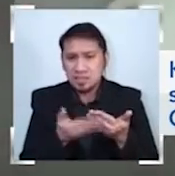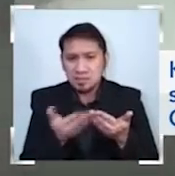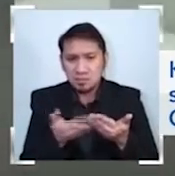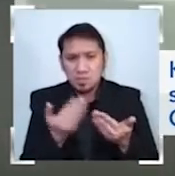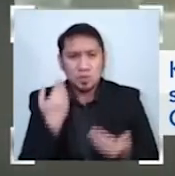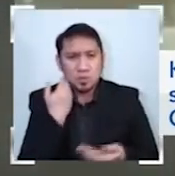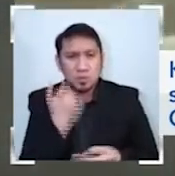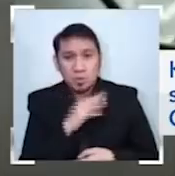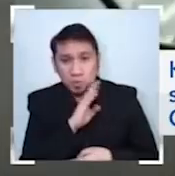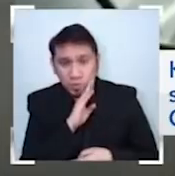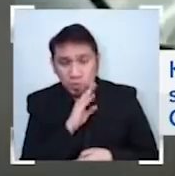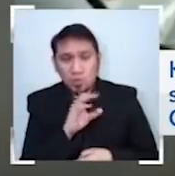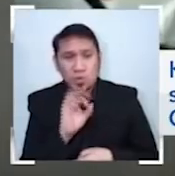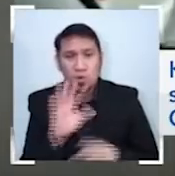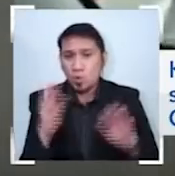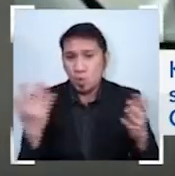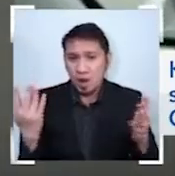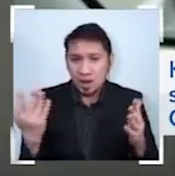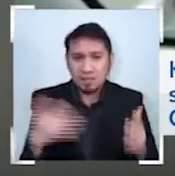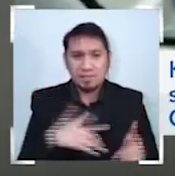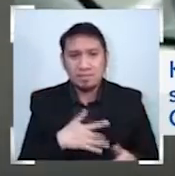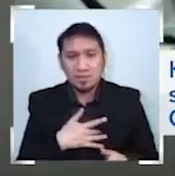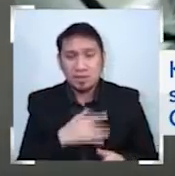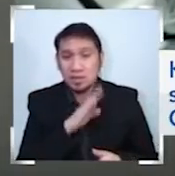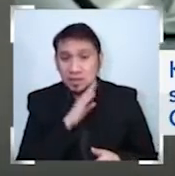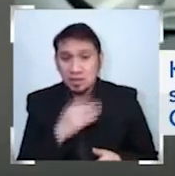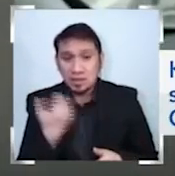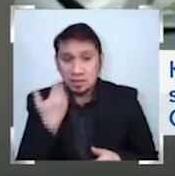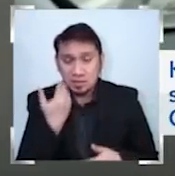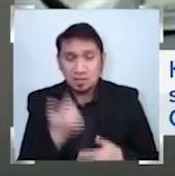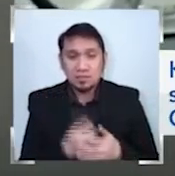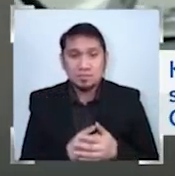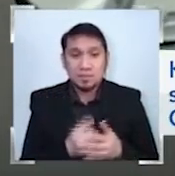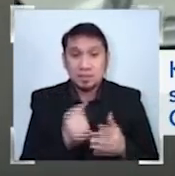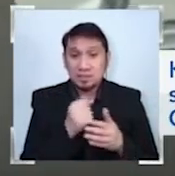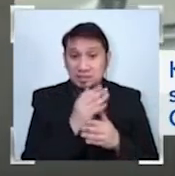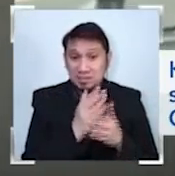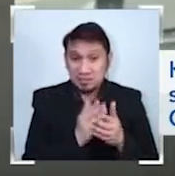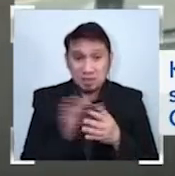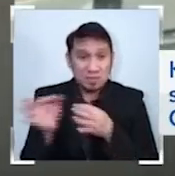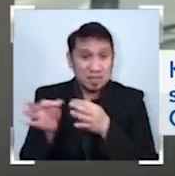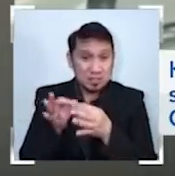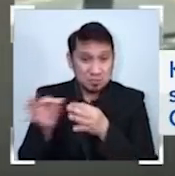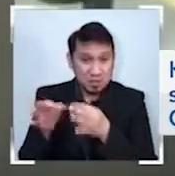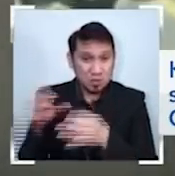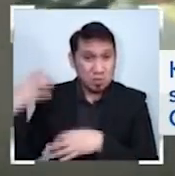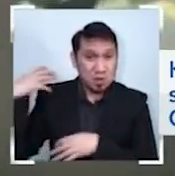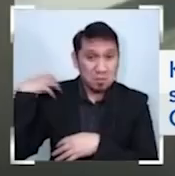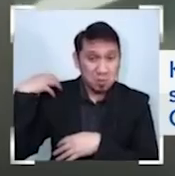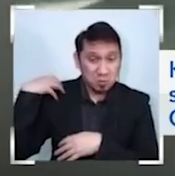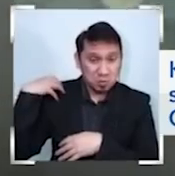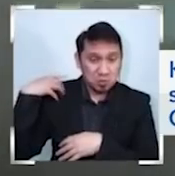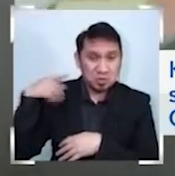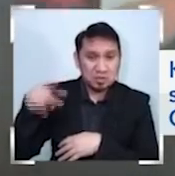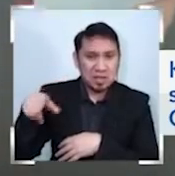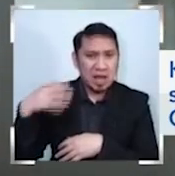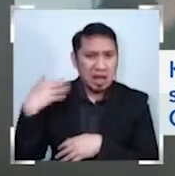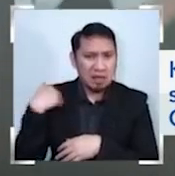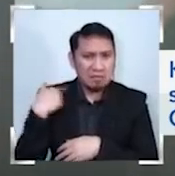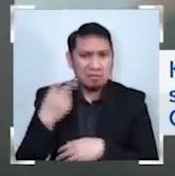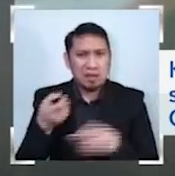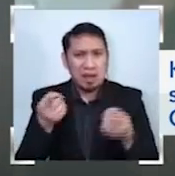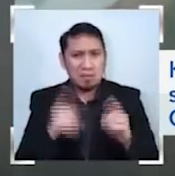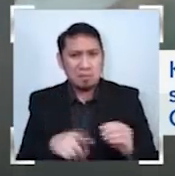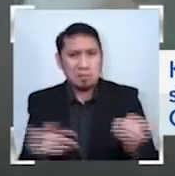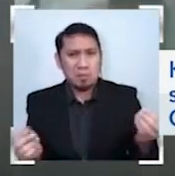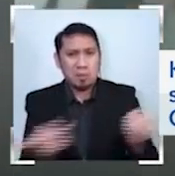ay asymptomatic. Napaliwanagan na rin daw ang ilang employers na naunang naiulat na nagtaboy o nagbanta ng termination sa